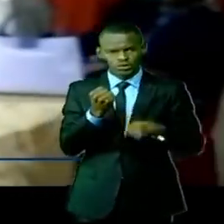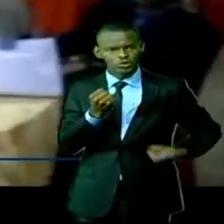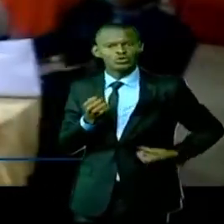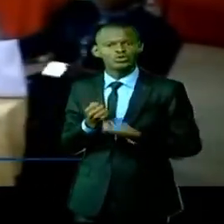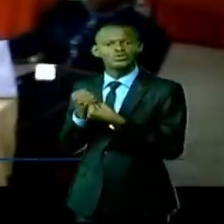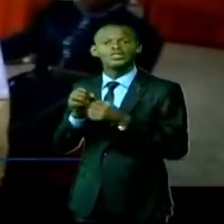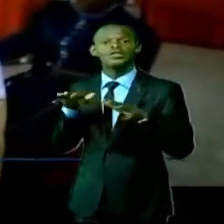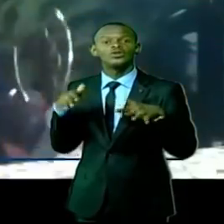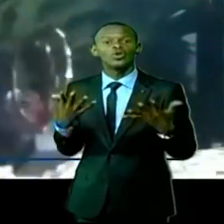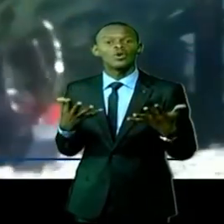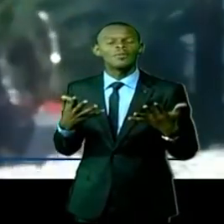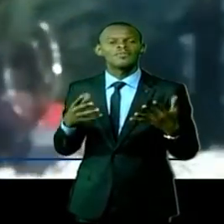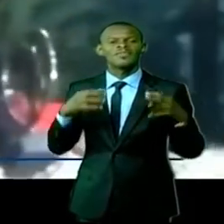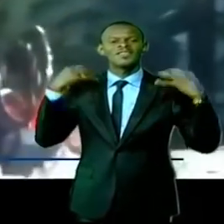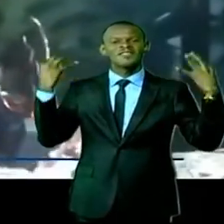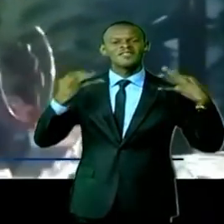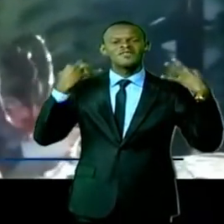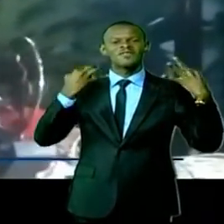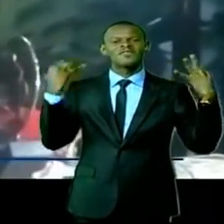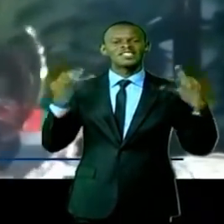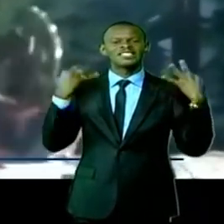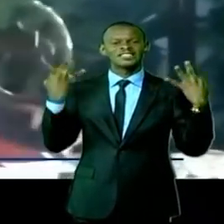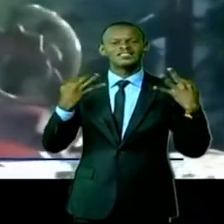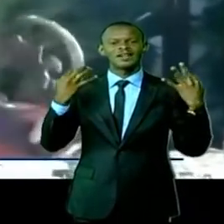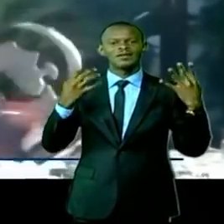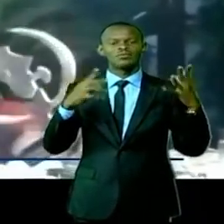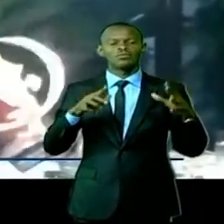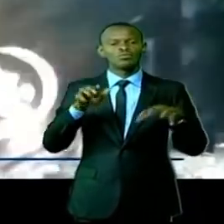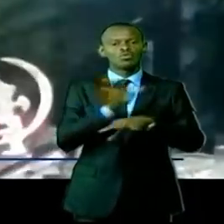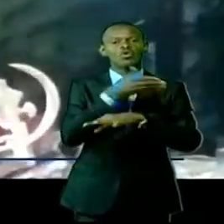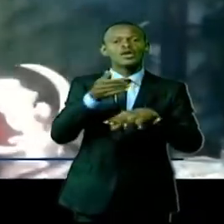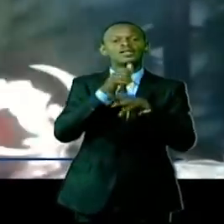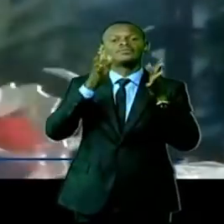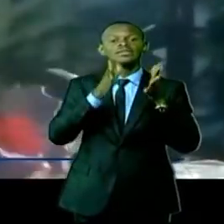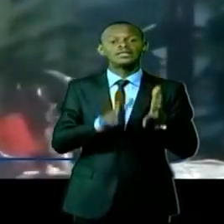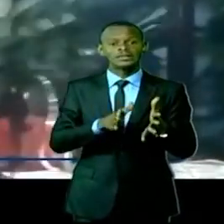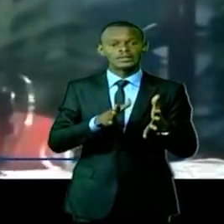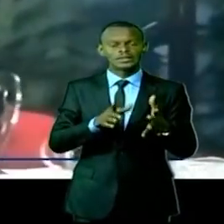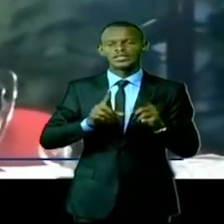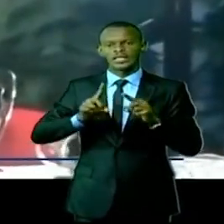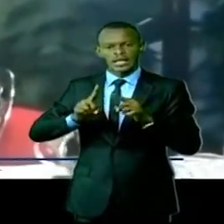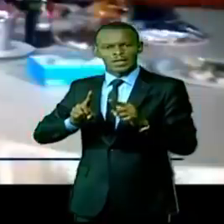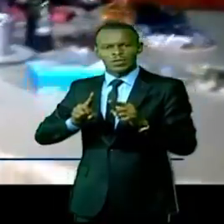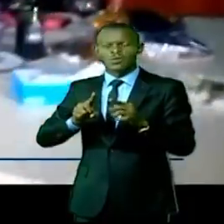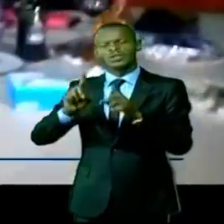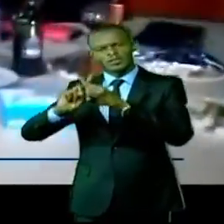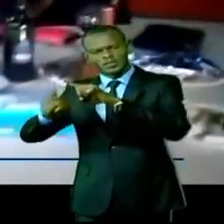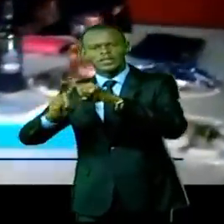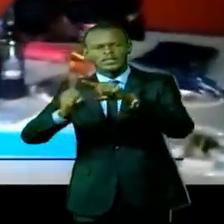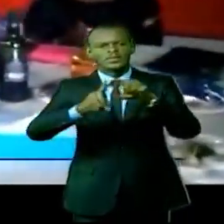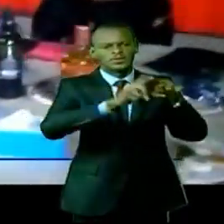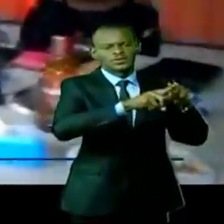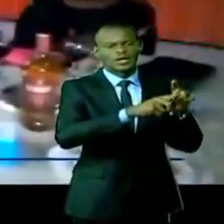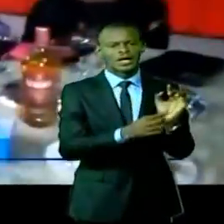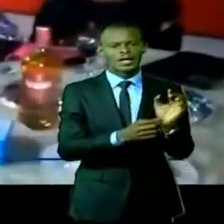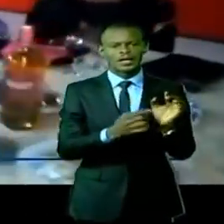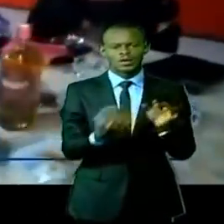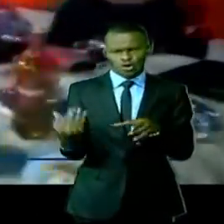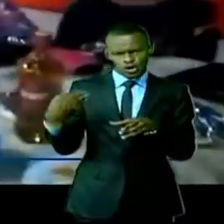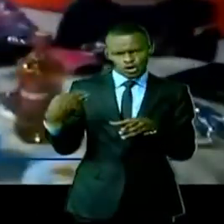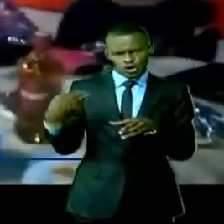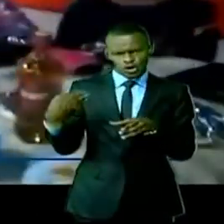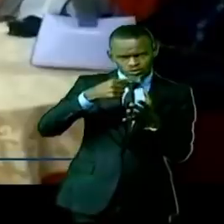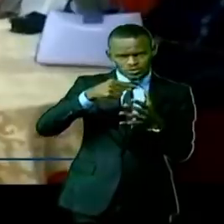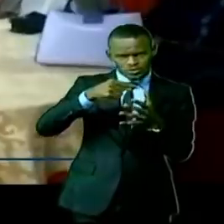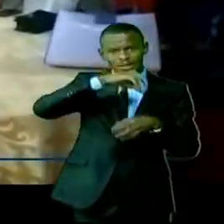Festival d'Images d'Afrique Award qui récompense les artistes dans les différents domaines. A inclus pour cette année la catégorie rumba